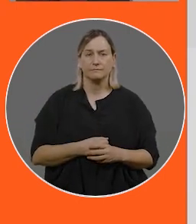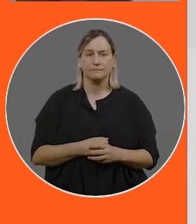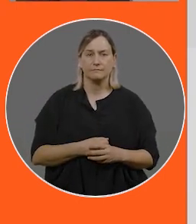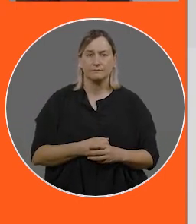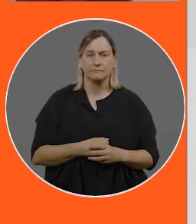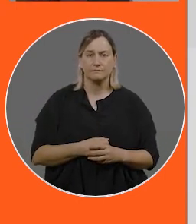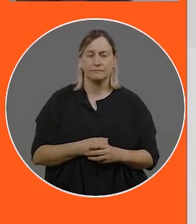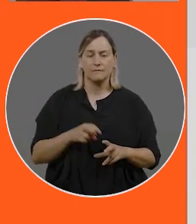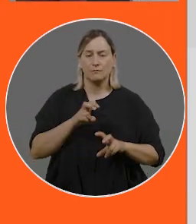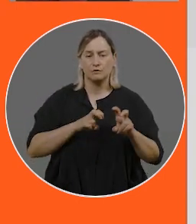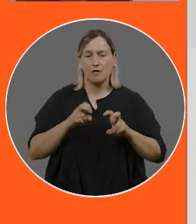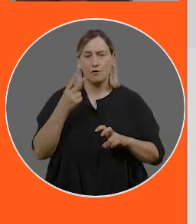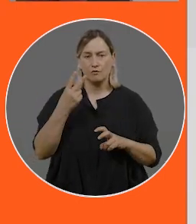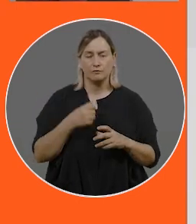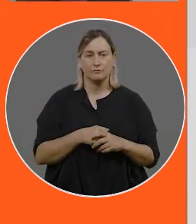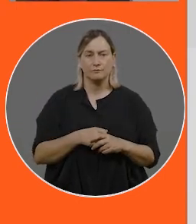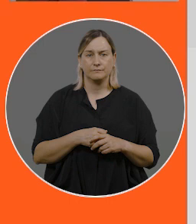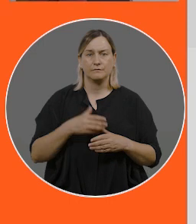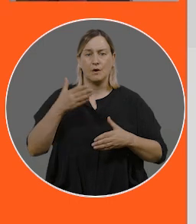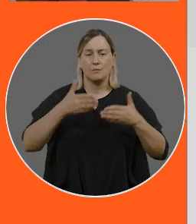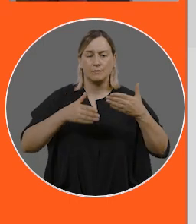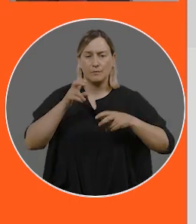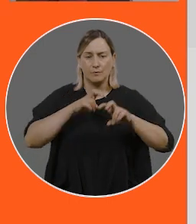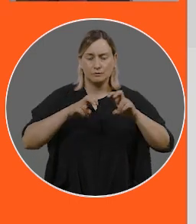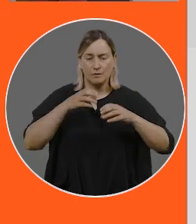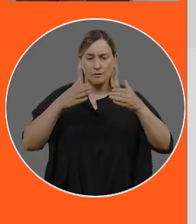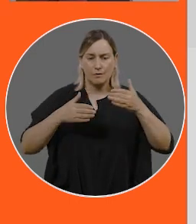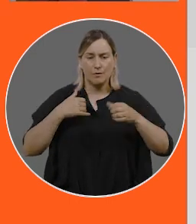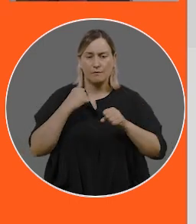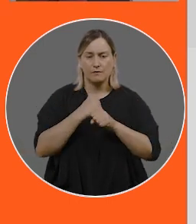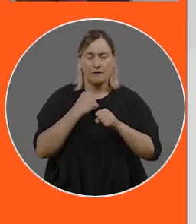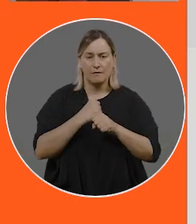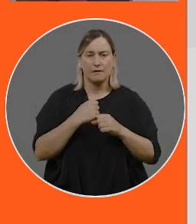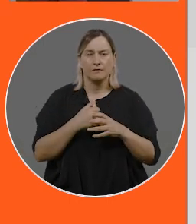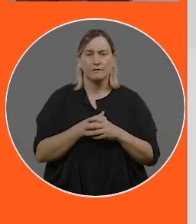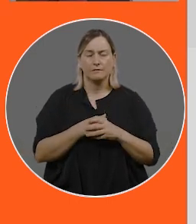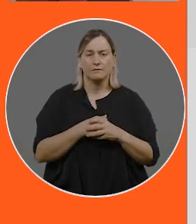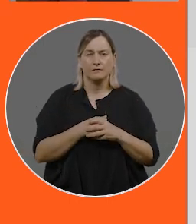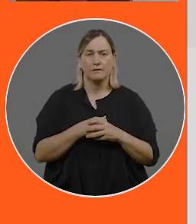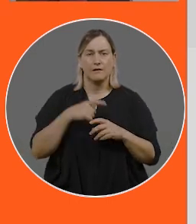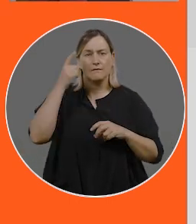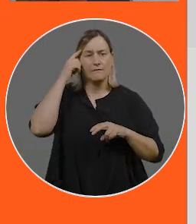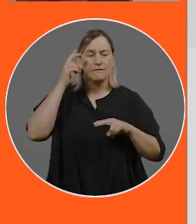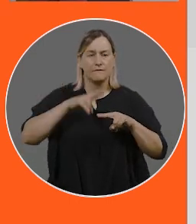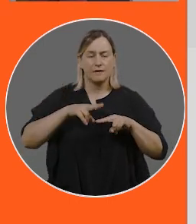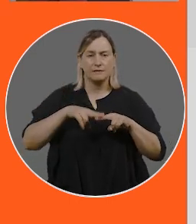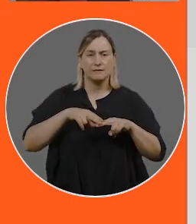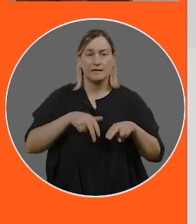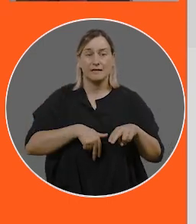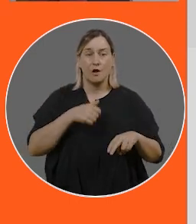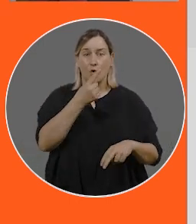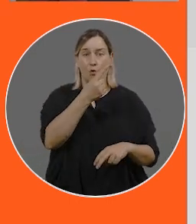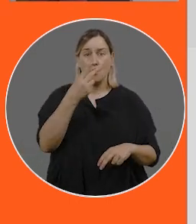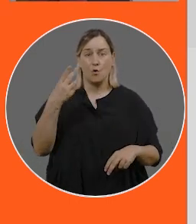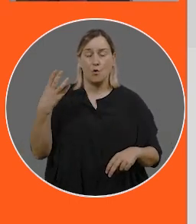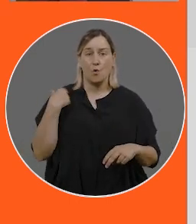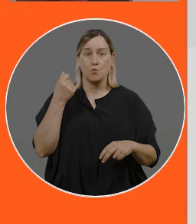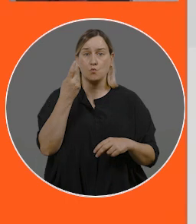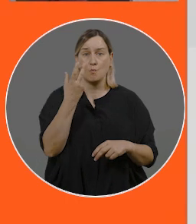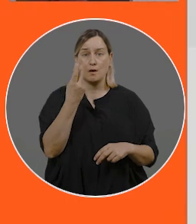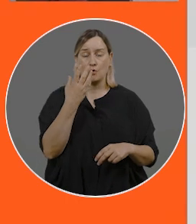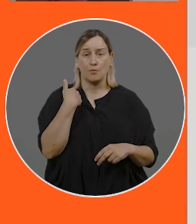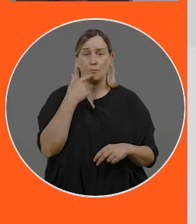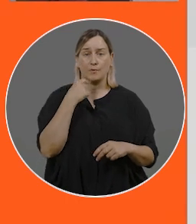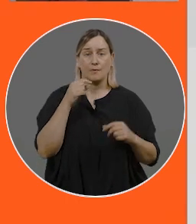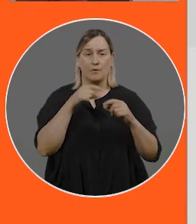2. Tenim cercador. Treball, 2. Festes generals i locals a Catalunya, 1. Aquests numerets que veieu al costat de cada... Jo el que he fet és